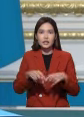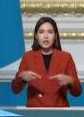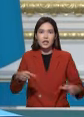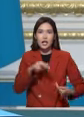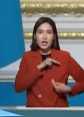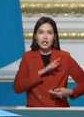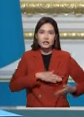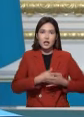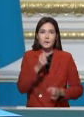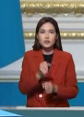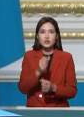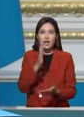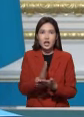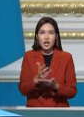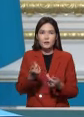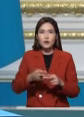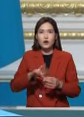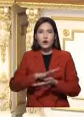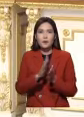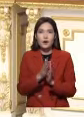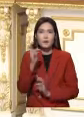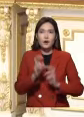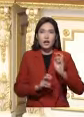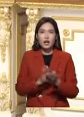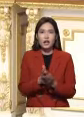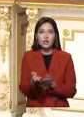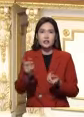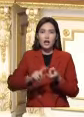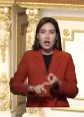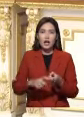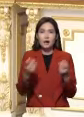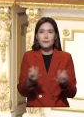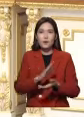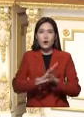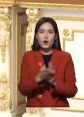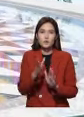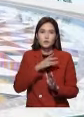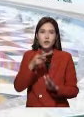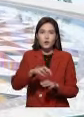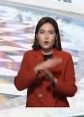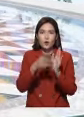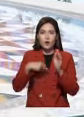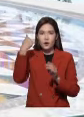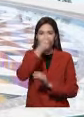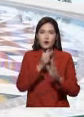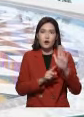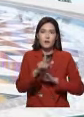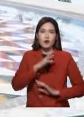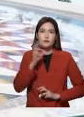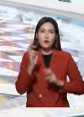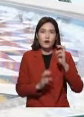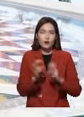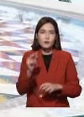қарым-қатынас жасаймыз. Полиэтилен шығаратын кәсіпорын салуға қатысты келіссөздер аяқталды. 2019 жылдан бастап өндірістік